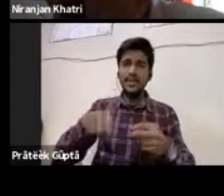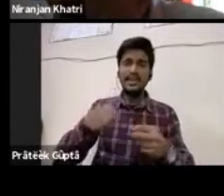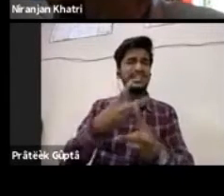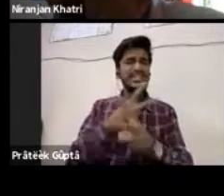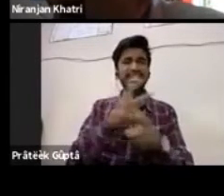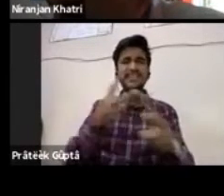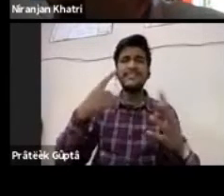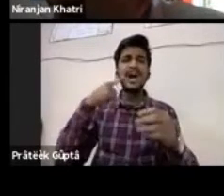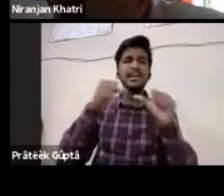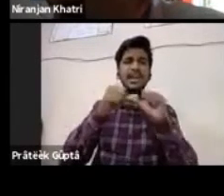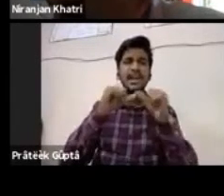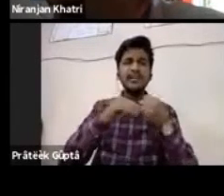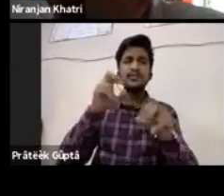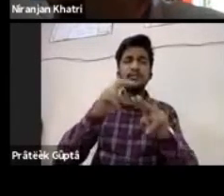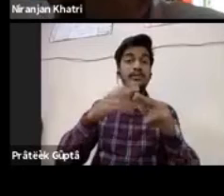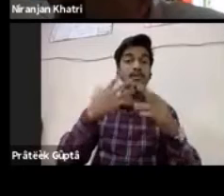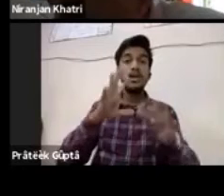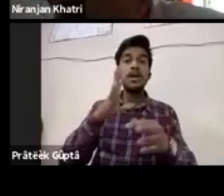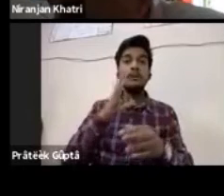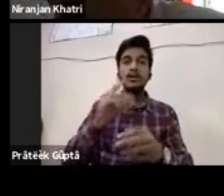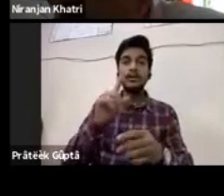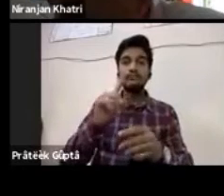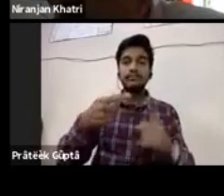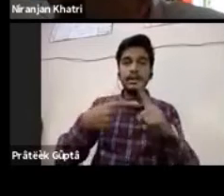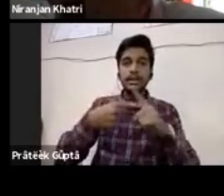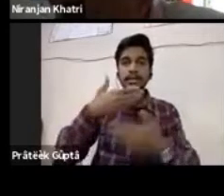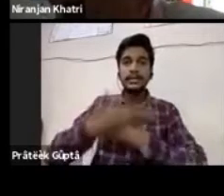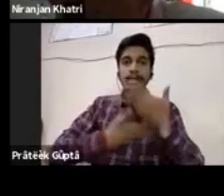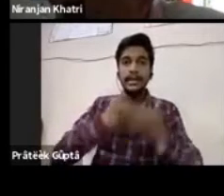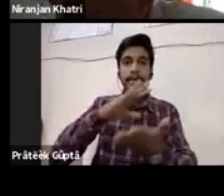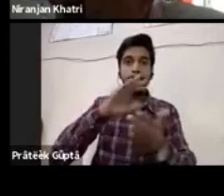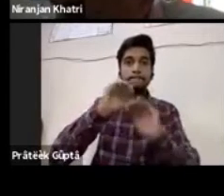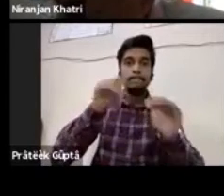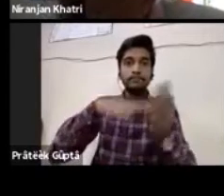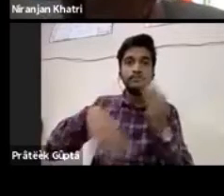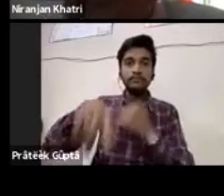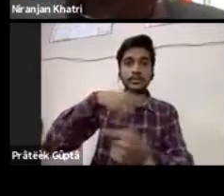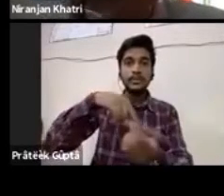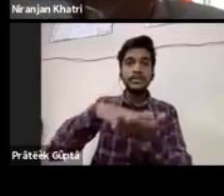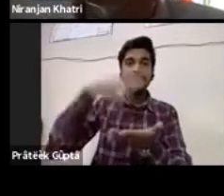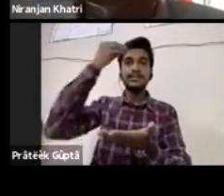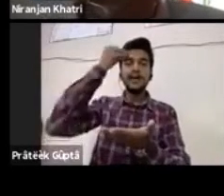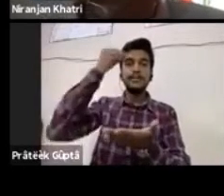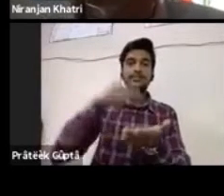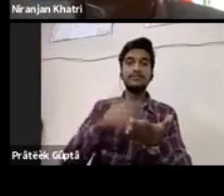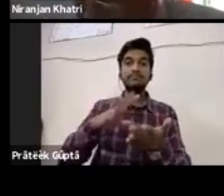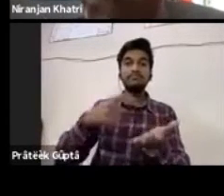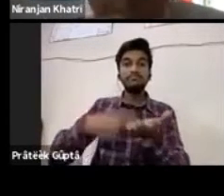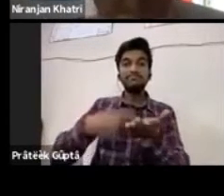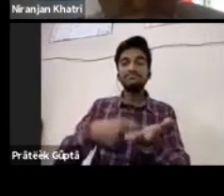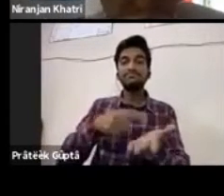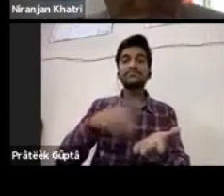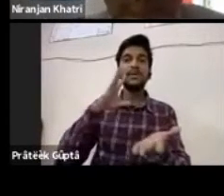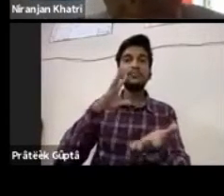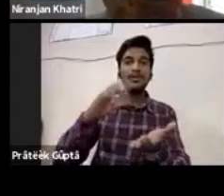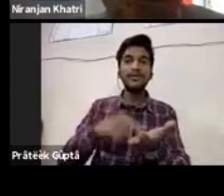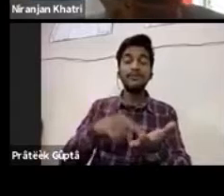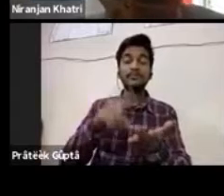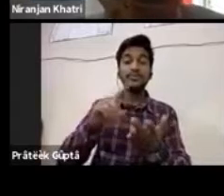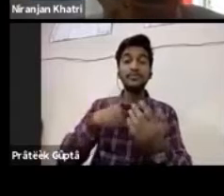तक मेरी नॉलेज है। तो ये एक मस्ट है कि हम अवेयरनेस क्रिएट